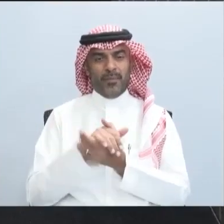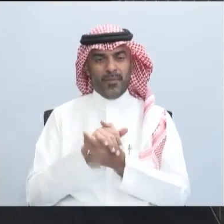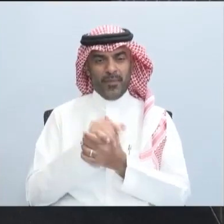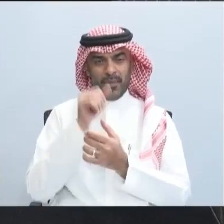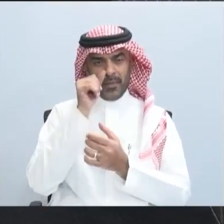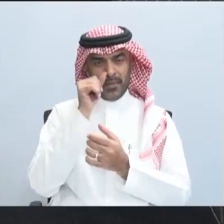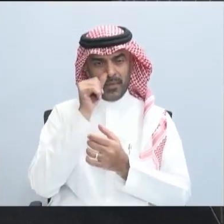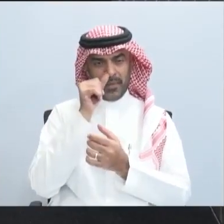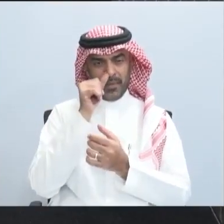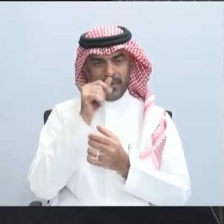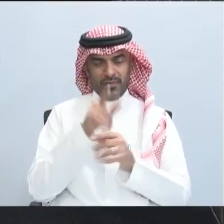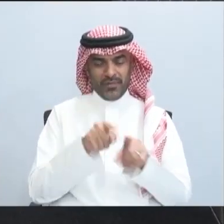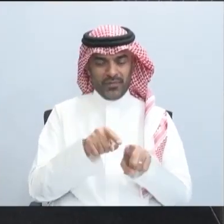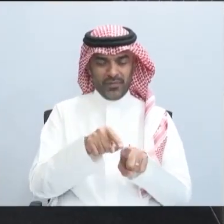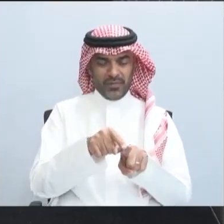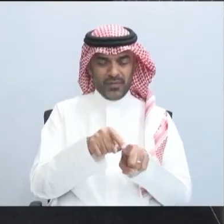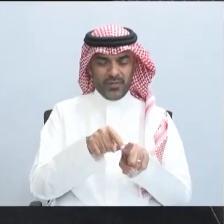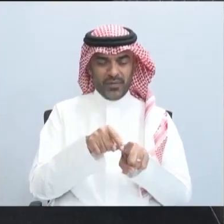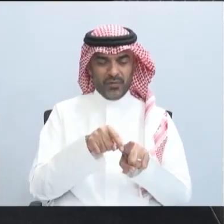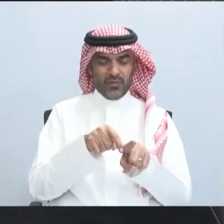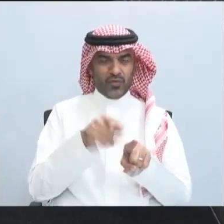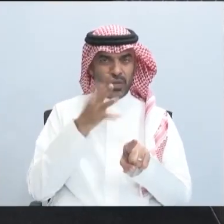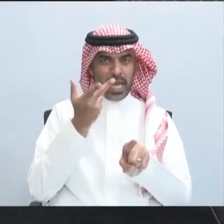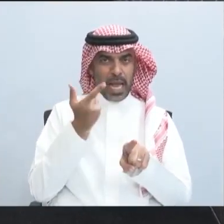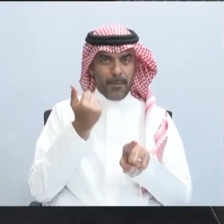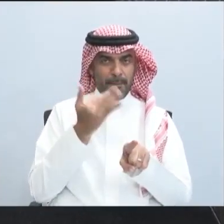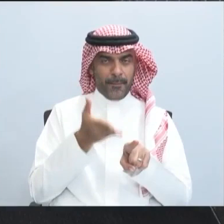نبدا بدايه القياس